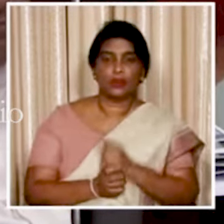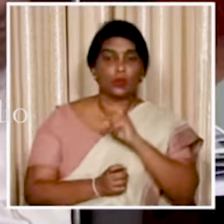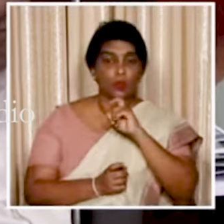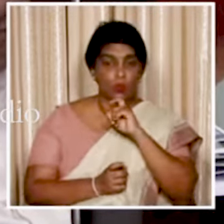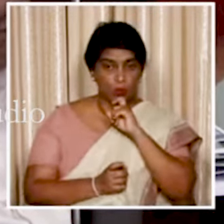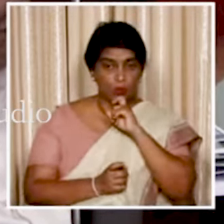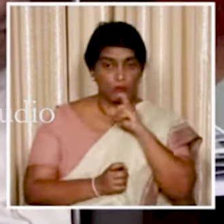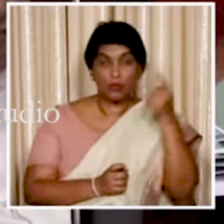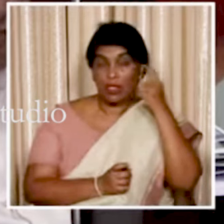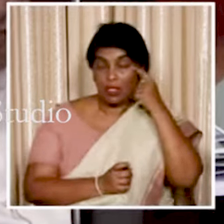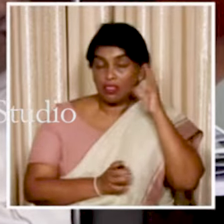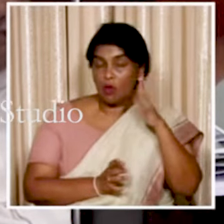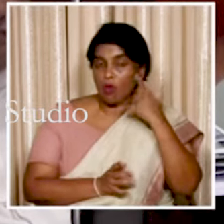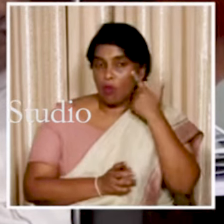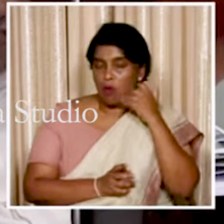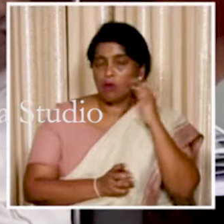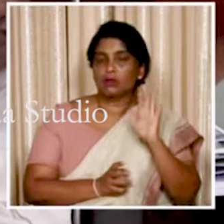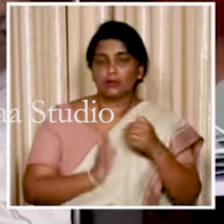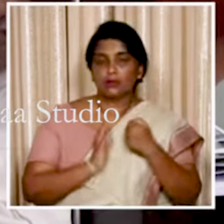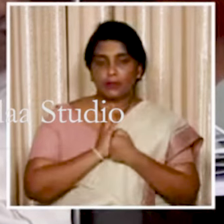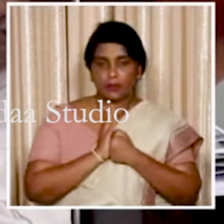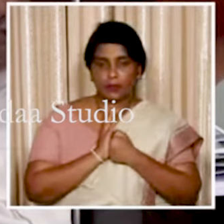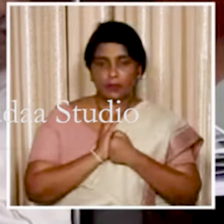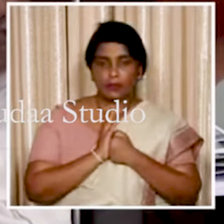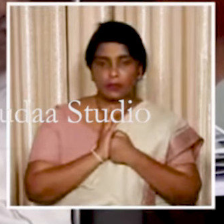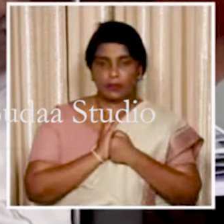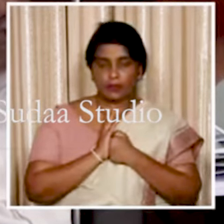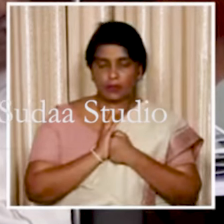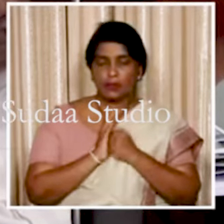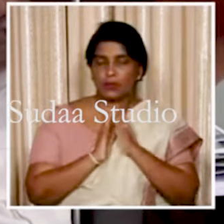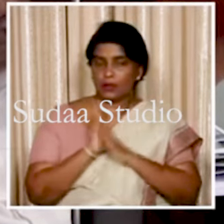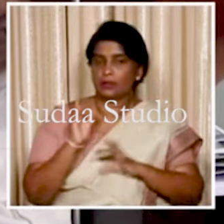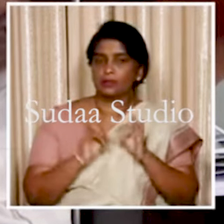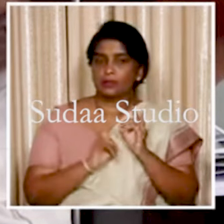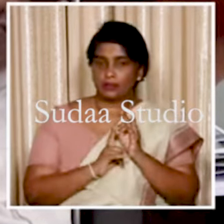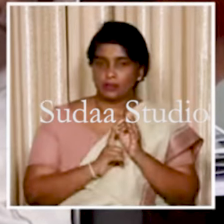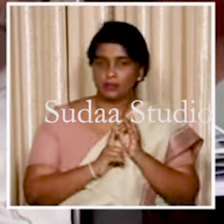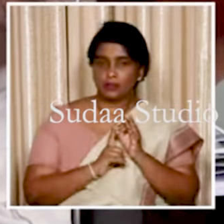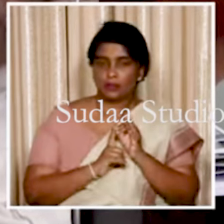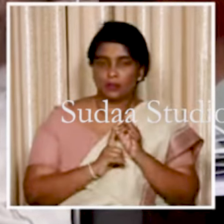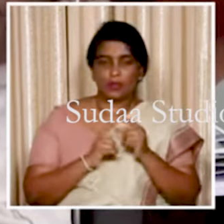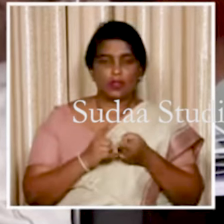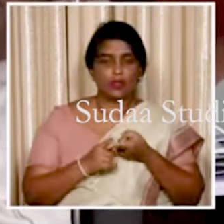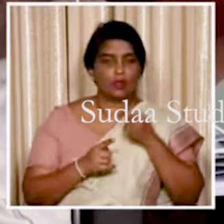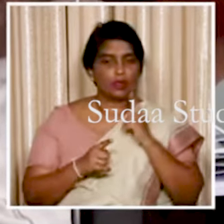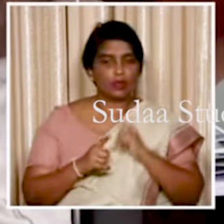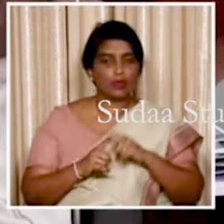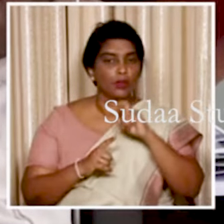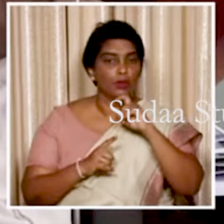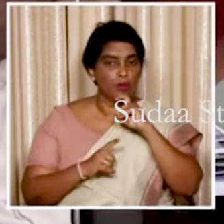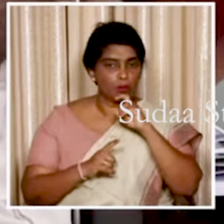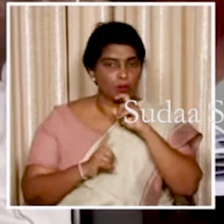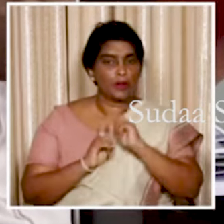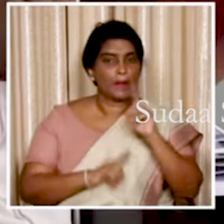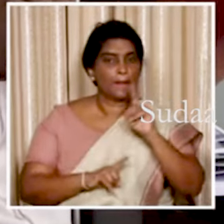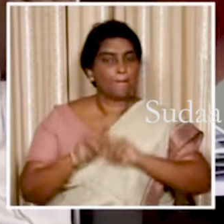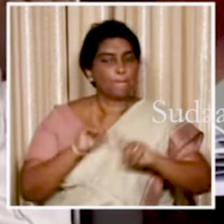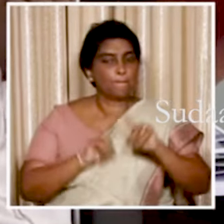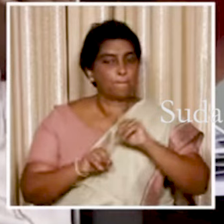අධිකරණයේ දැනගත යුතු කරුණු තියෙනවා ගරු මන්ත්‍රීතුමනි උදාහරණයක් වශයෙන් අධිකරණය මේ